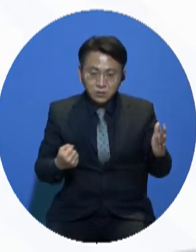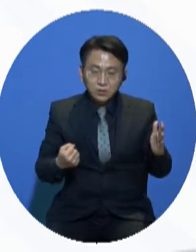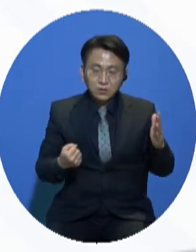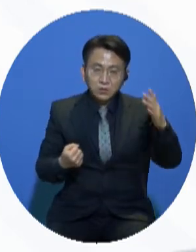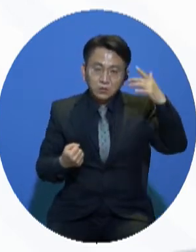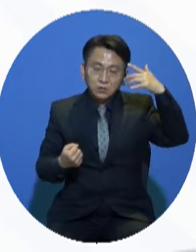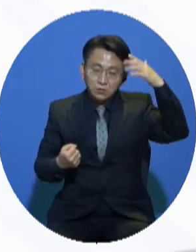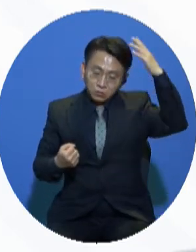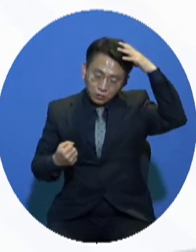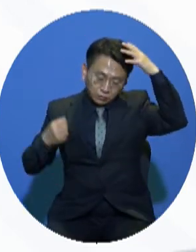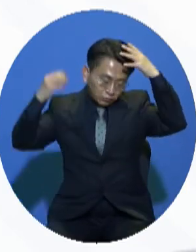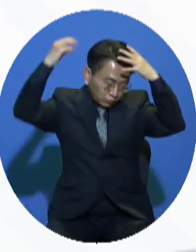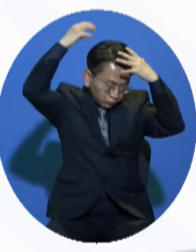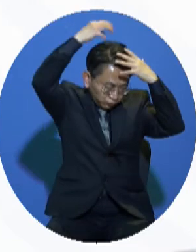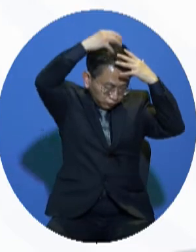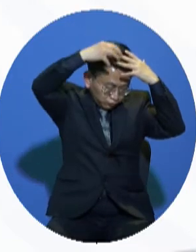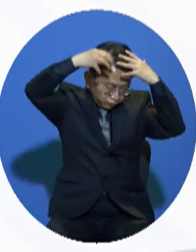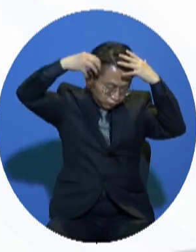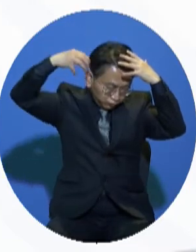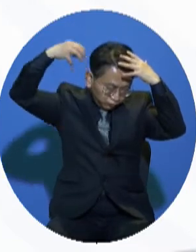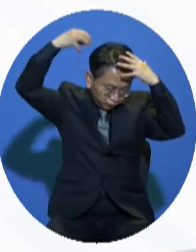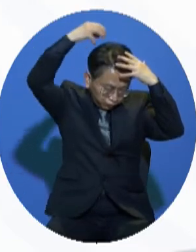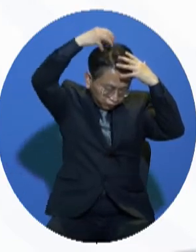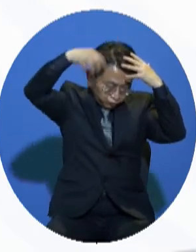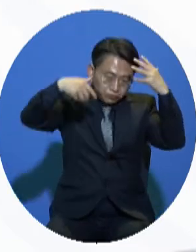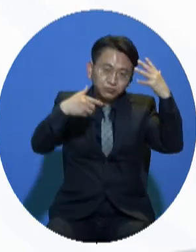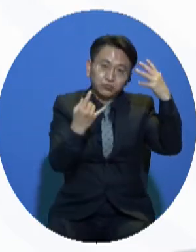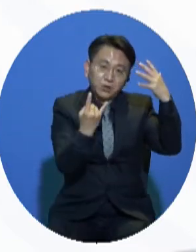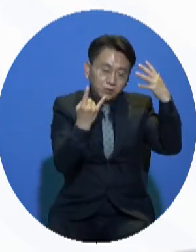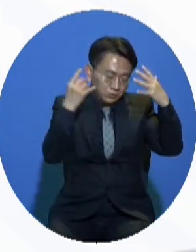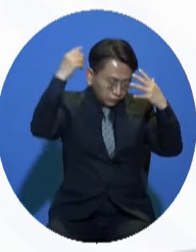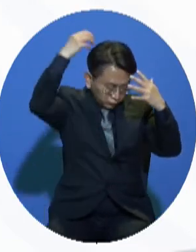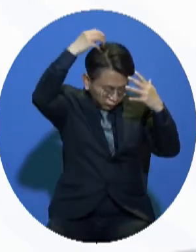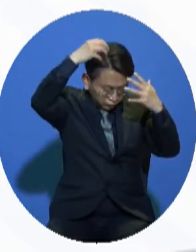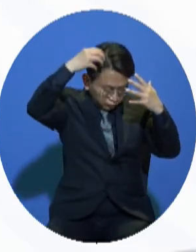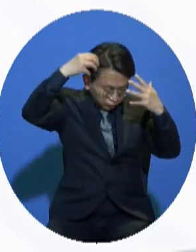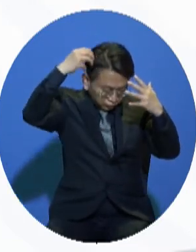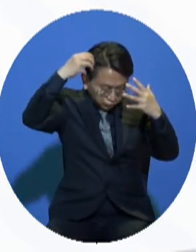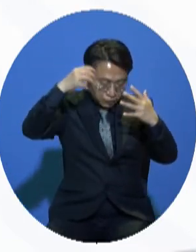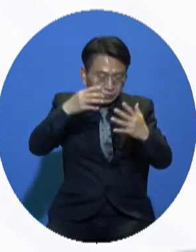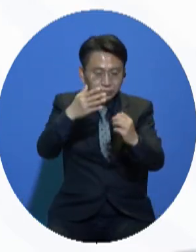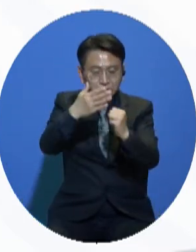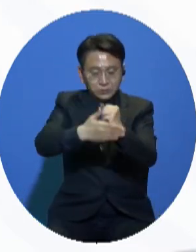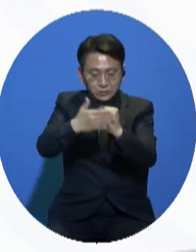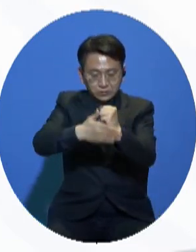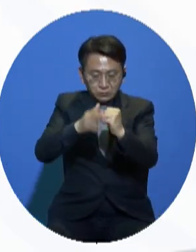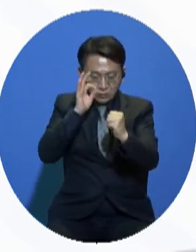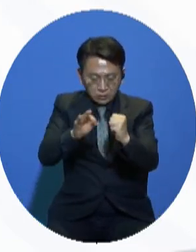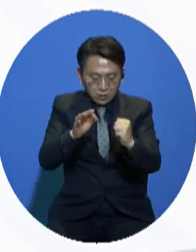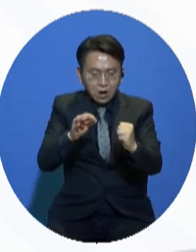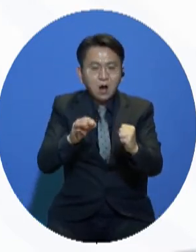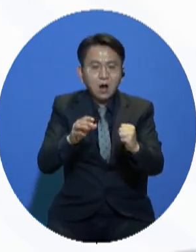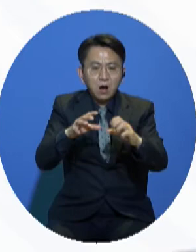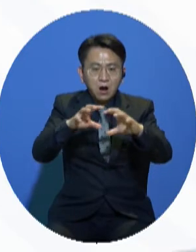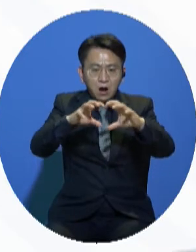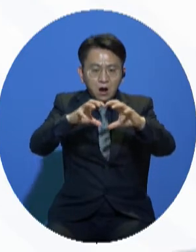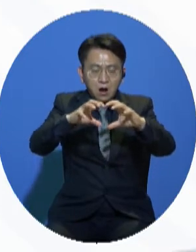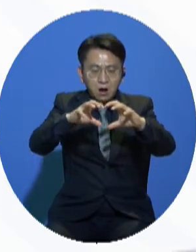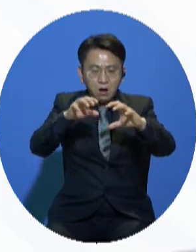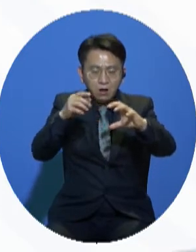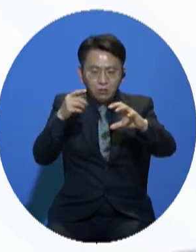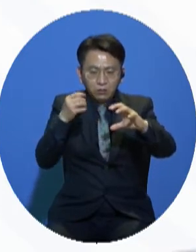뇌 back with 스캔을 this 받게 huge patch 되었고 of damage 뇌 to my 스캔 brain. 를 하고 난 결과를 보니까 뇌 손상 As I 부위가 said, 굉장히